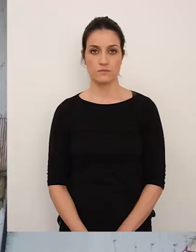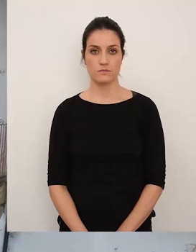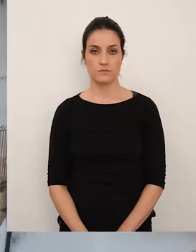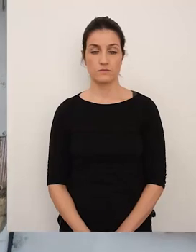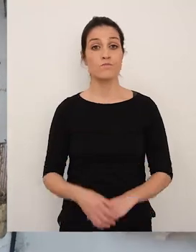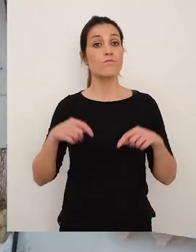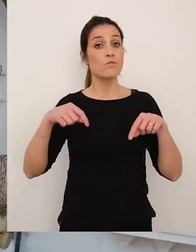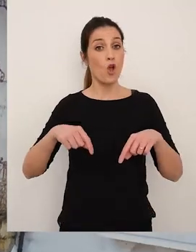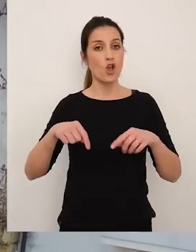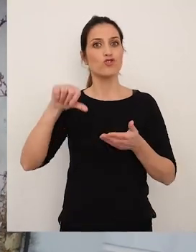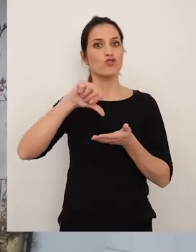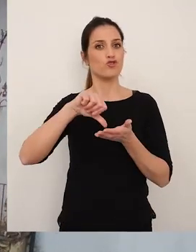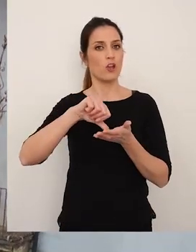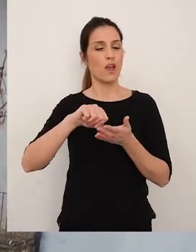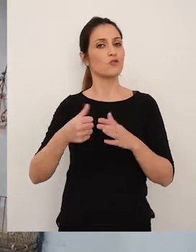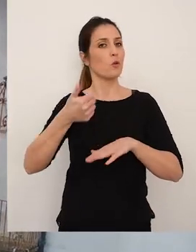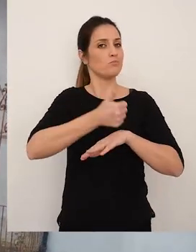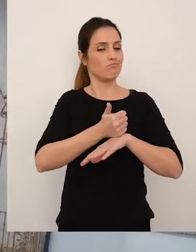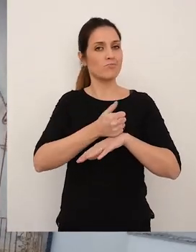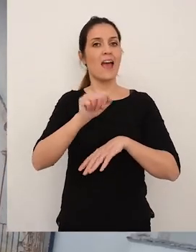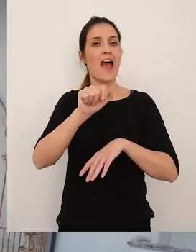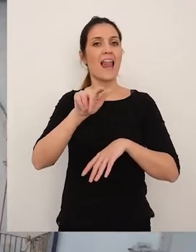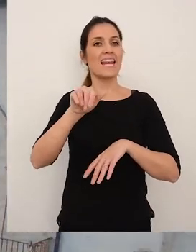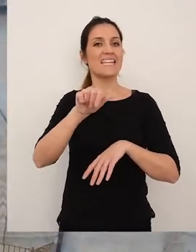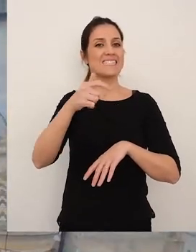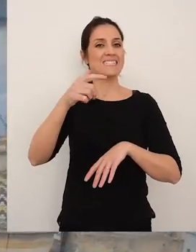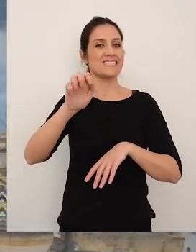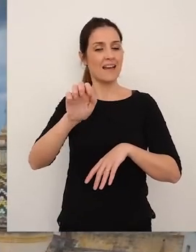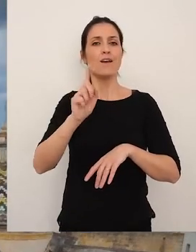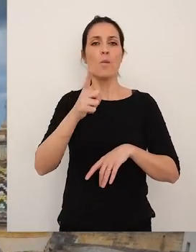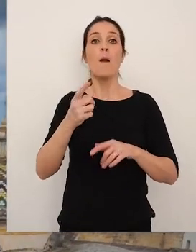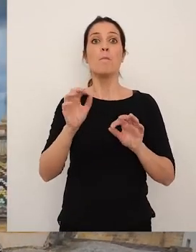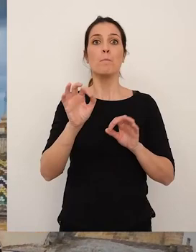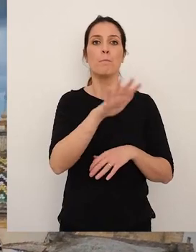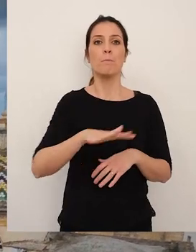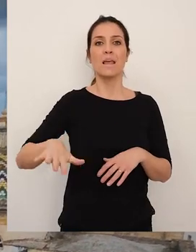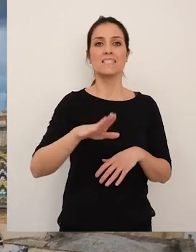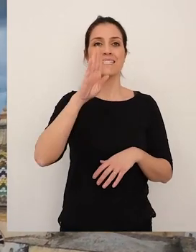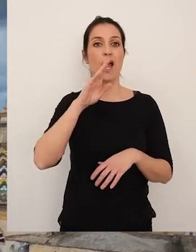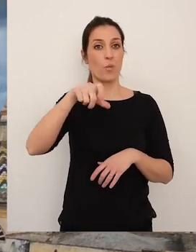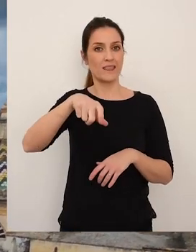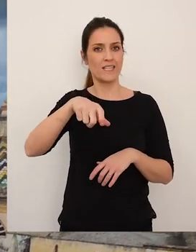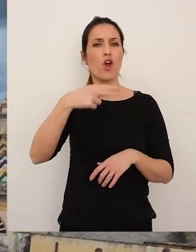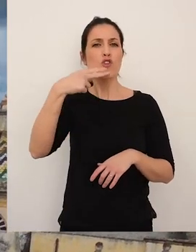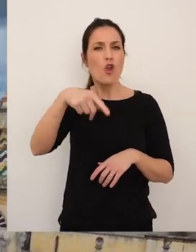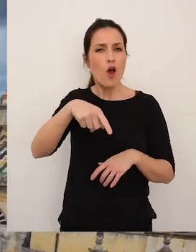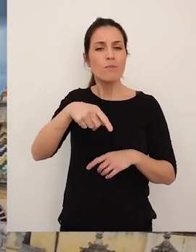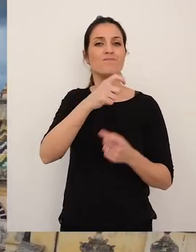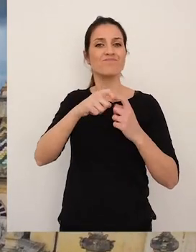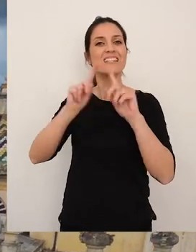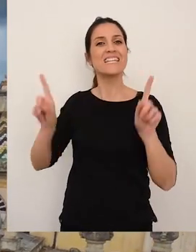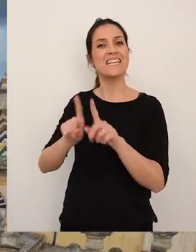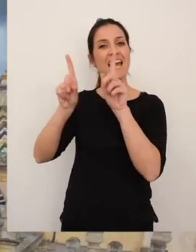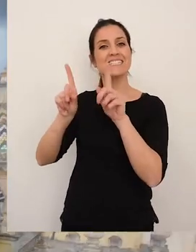Considerato oggi il centro pulsante e vitale di Alliste, Piazza San Quintino prende il nome dall'omonima e bellissima chiesa che si affaccia su di